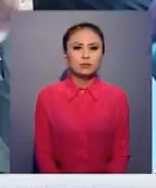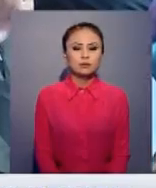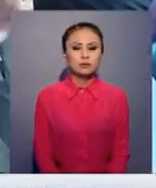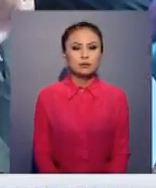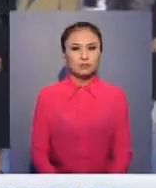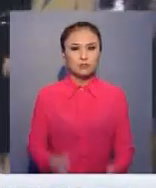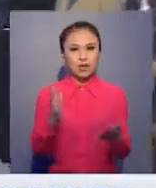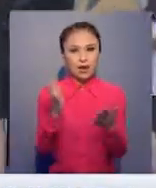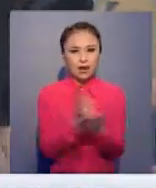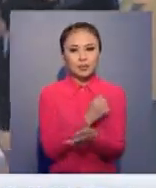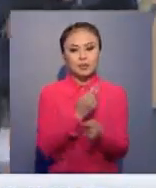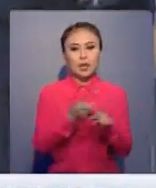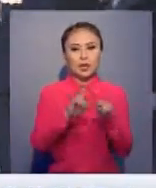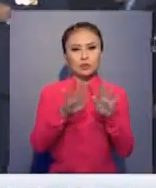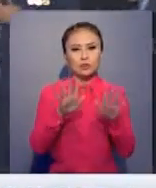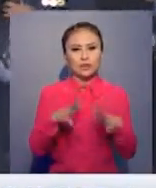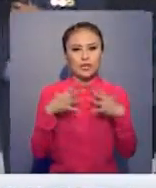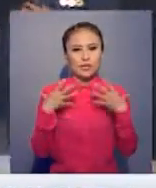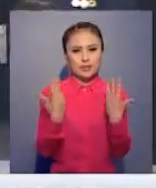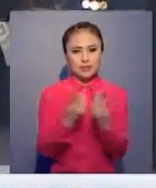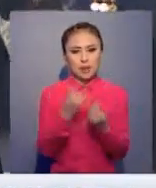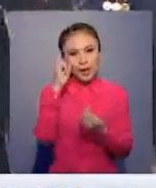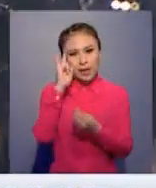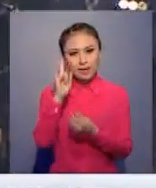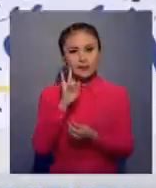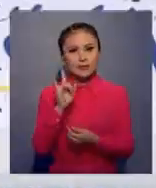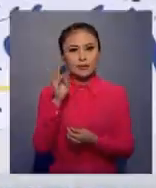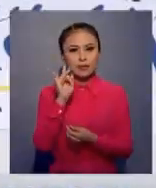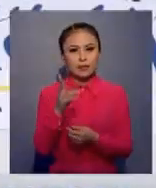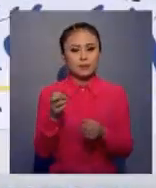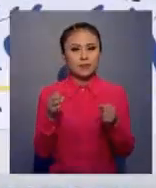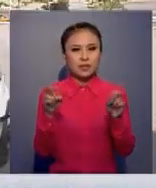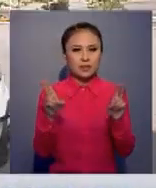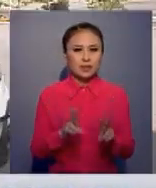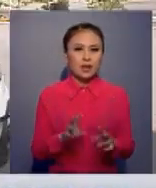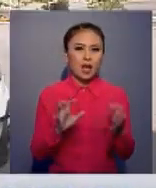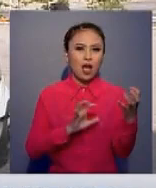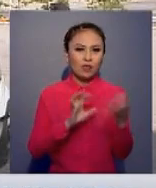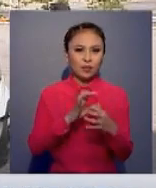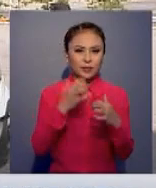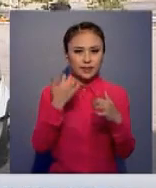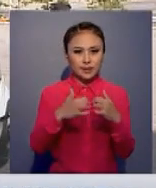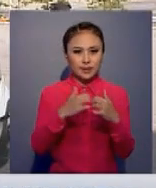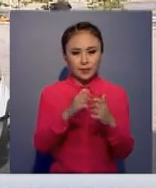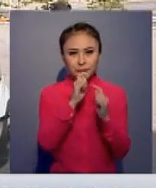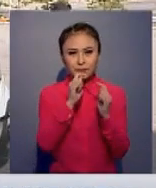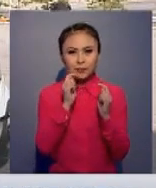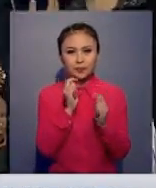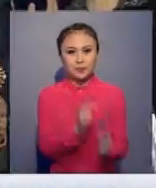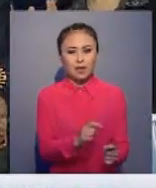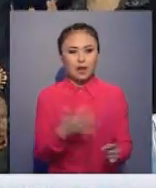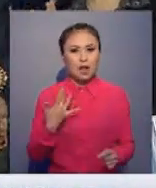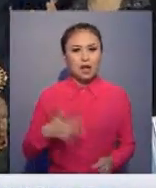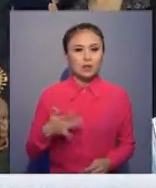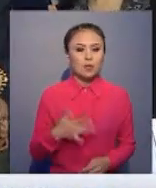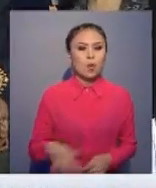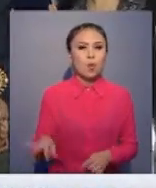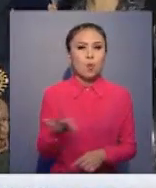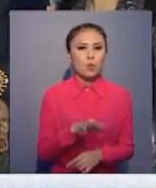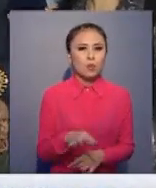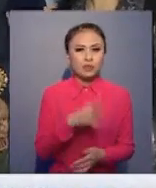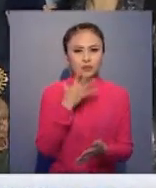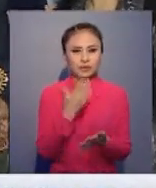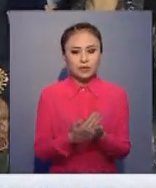Сыннан сүрінбей өткен Ниязқұловтар отбасына Қазақстанда құрастырылған шағын автобустың кілті табысталды. Жамбыл облысында тұратын олар осы күні